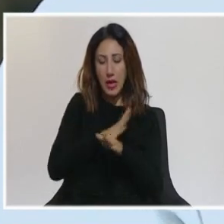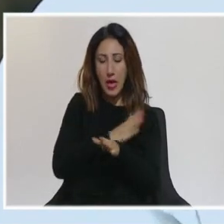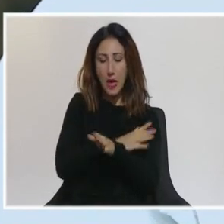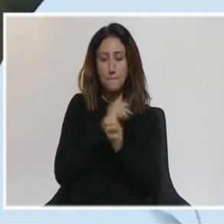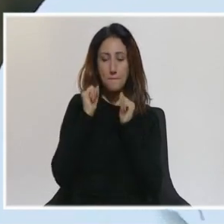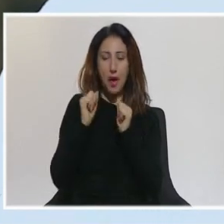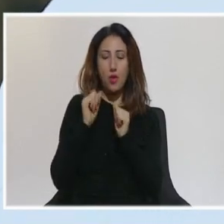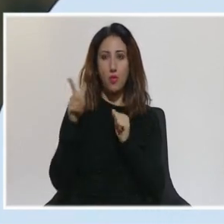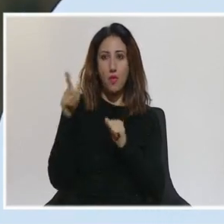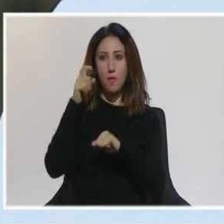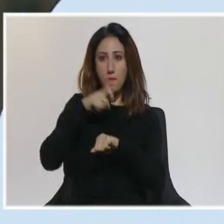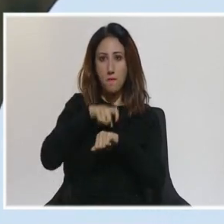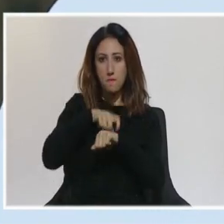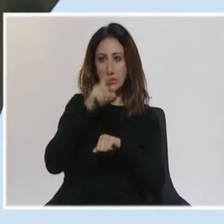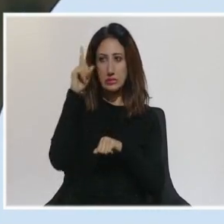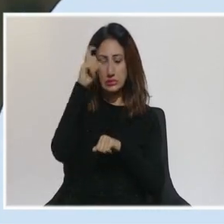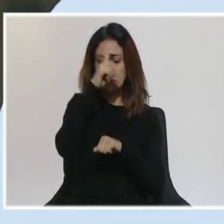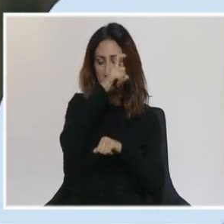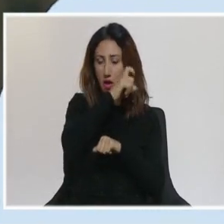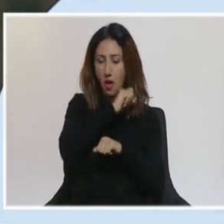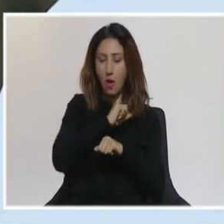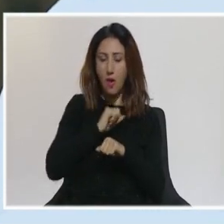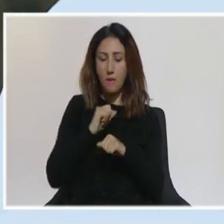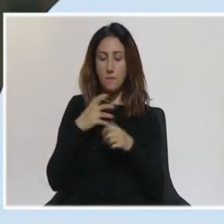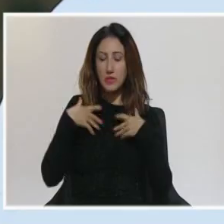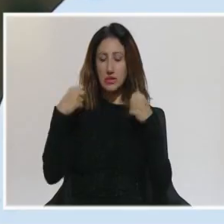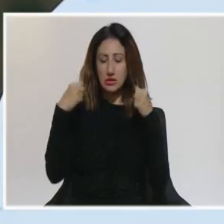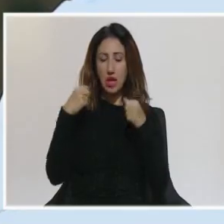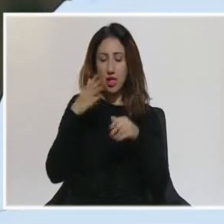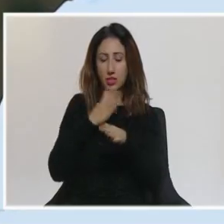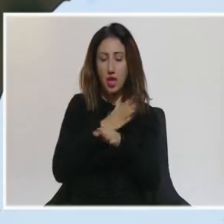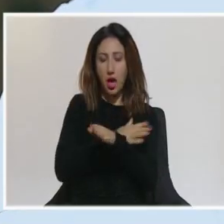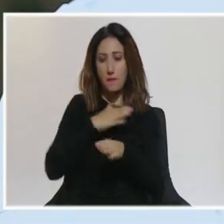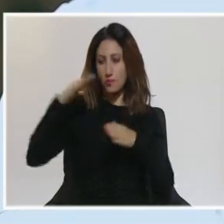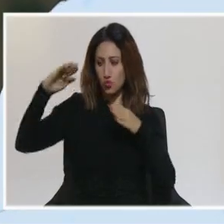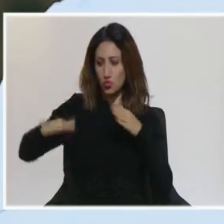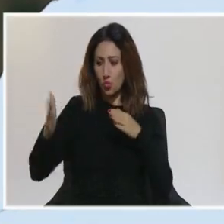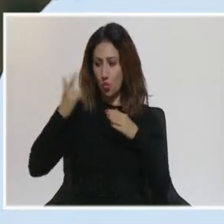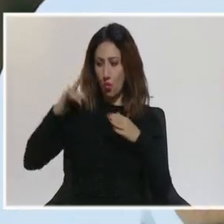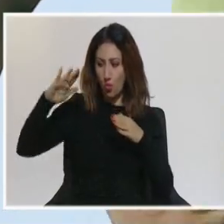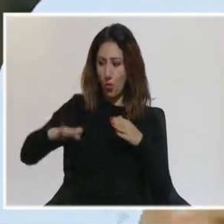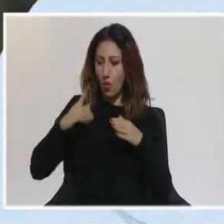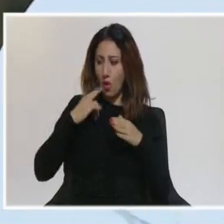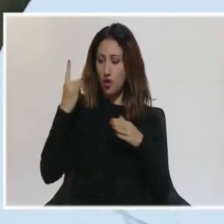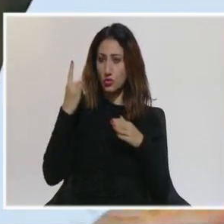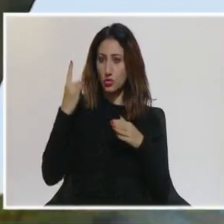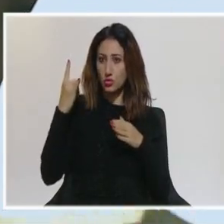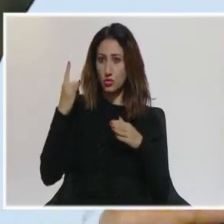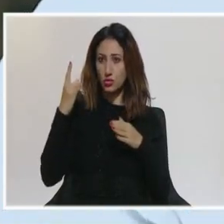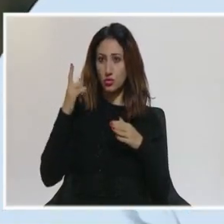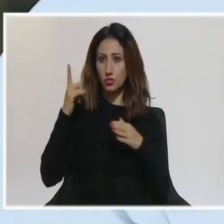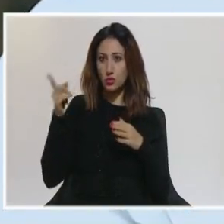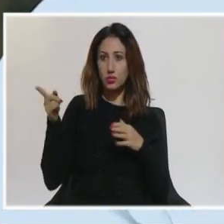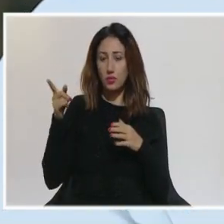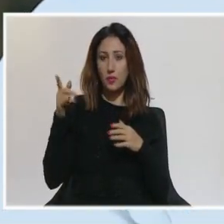يرتاح، لانه هو مر بفتره معاناه طويله صحيه رغم انه اصغر مني ب 10 سنين. حسيت بالوحده بعد فراقه؟ لما جت نجوى